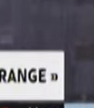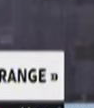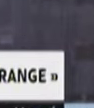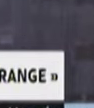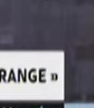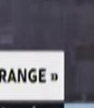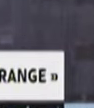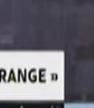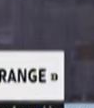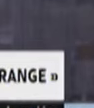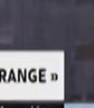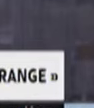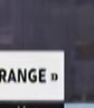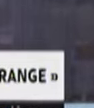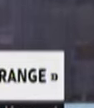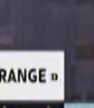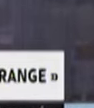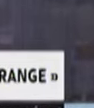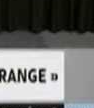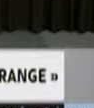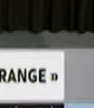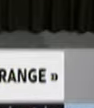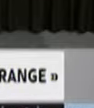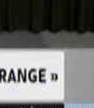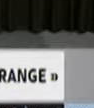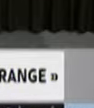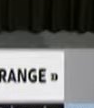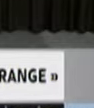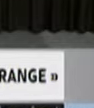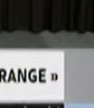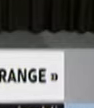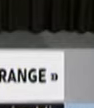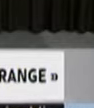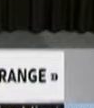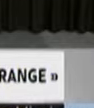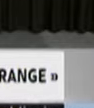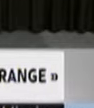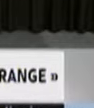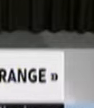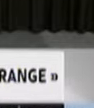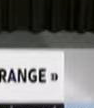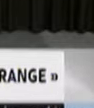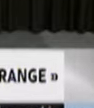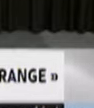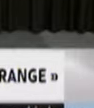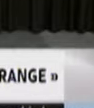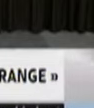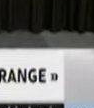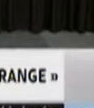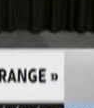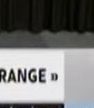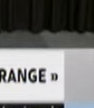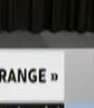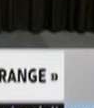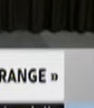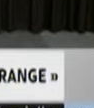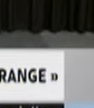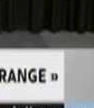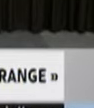la région de la Capitale-Nationale. On en parle tout de suite avec notre chef de bureau, Sébastien Bovet, qui est à Québec. On attend donc ce point de presse,